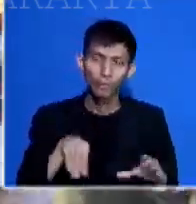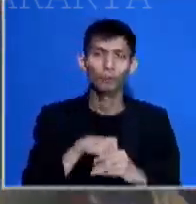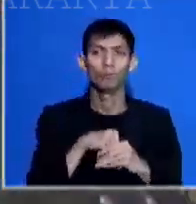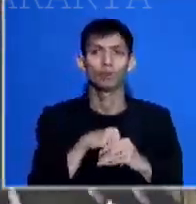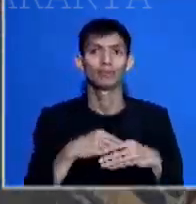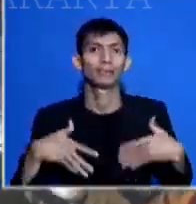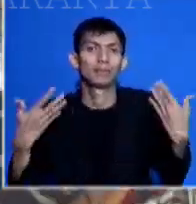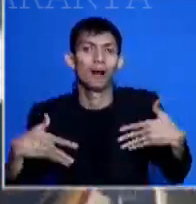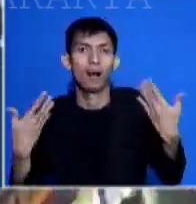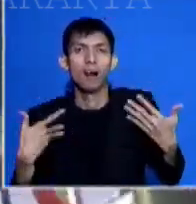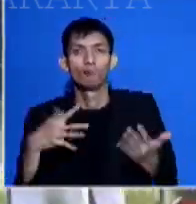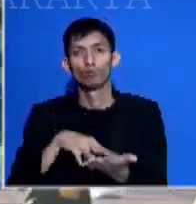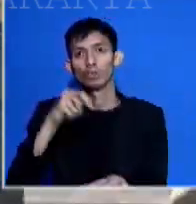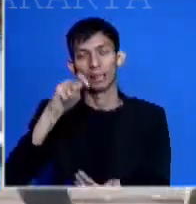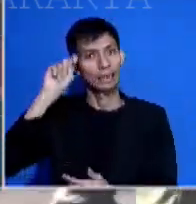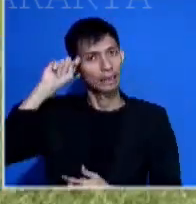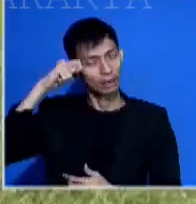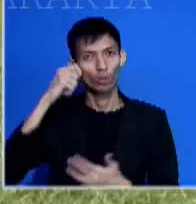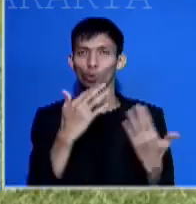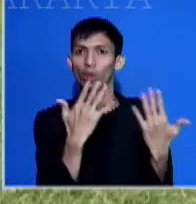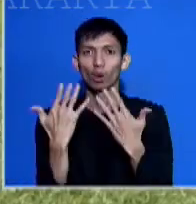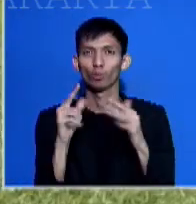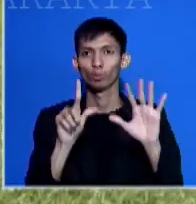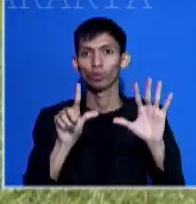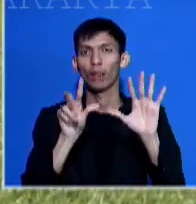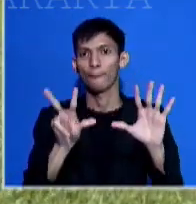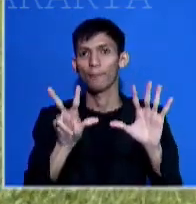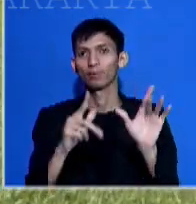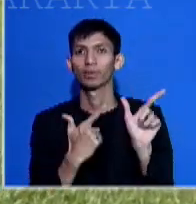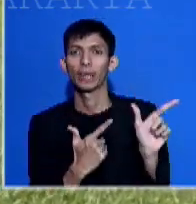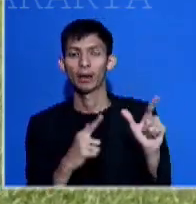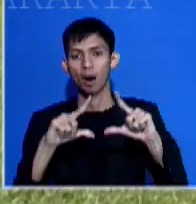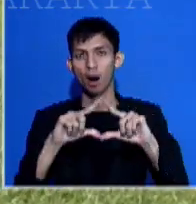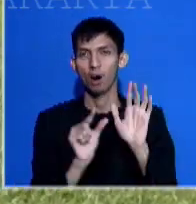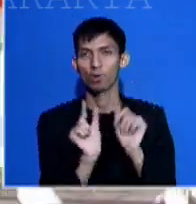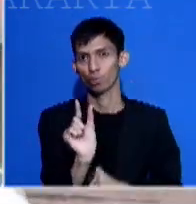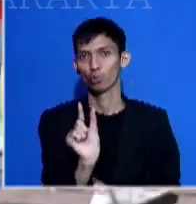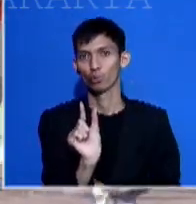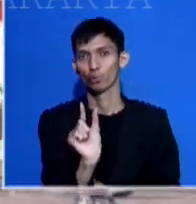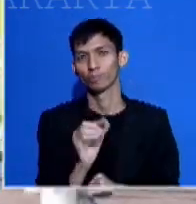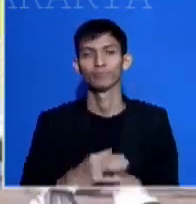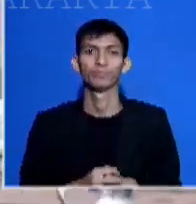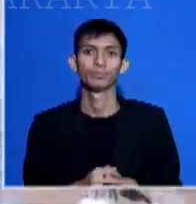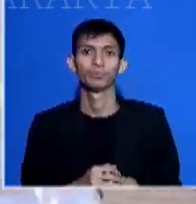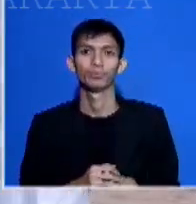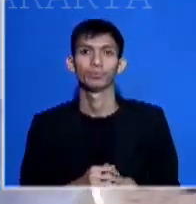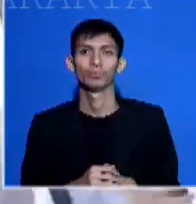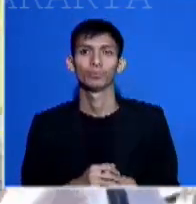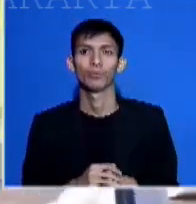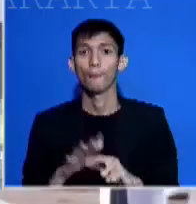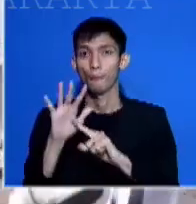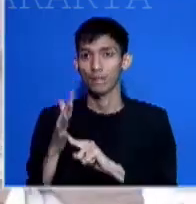memeriahkan puncak peringatan HUT ke-78 TNI AU di Yogyakarta. Ratusan taruna dan taruni Akademi Angkatan Udara